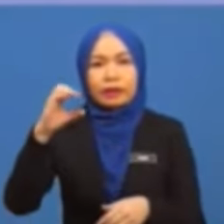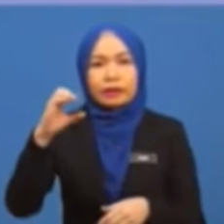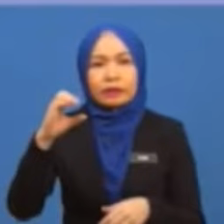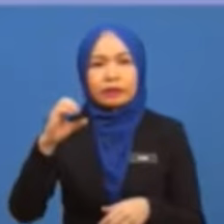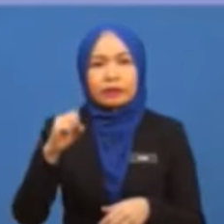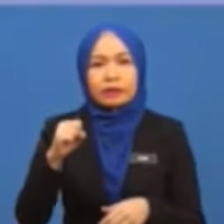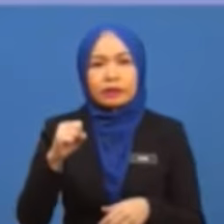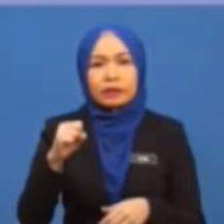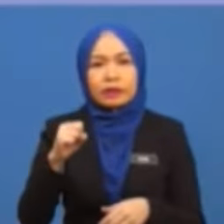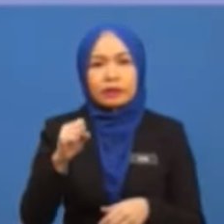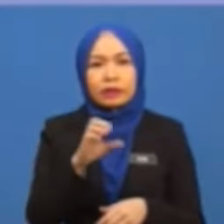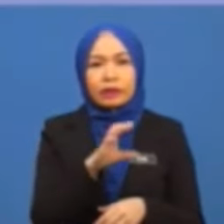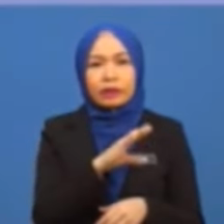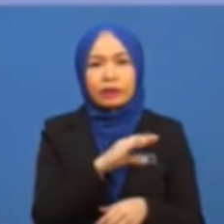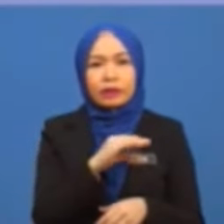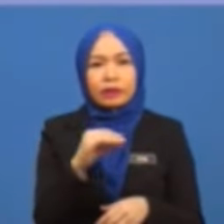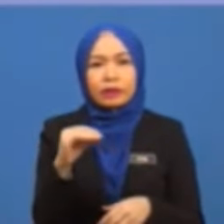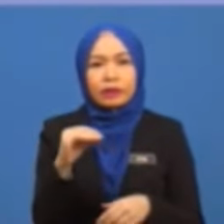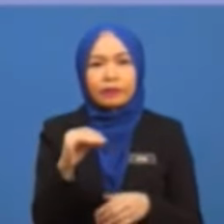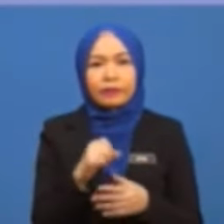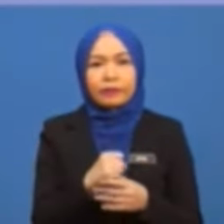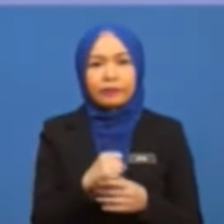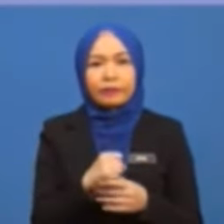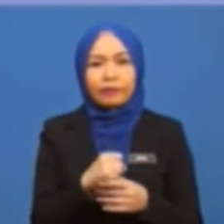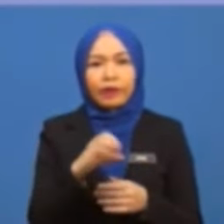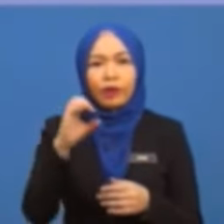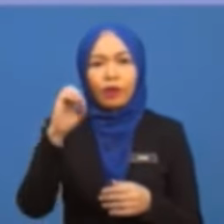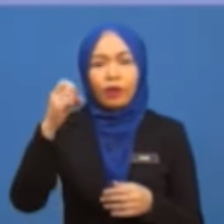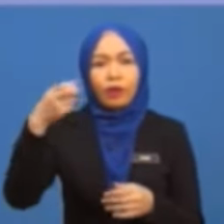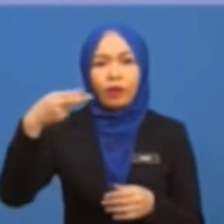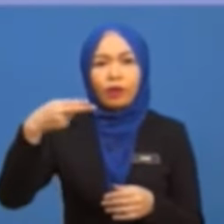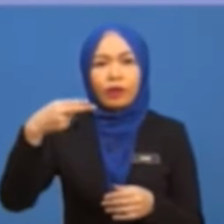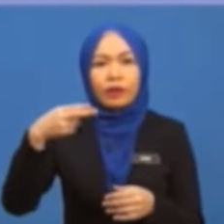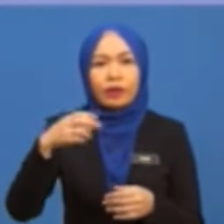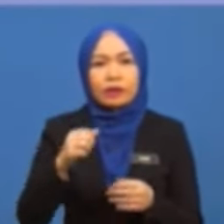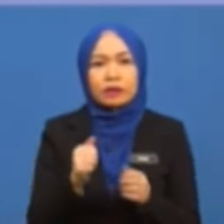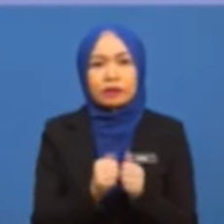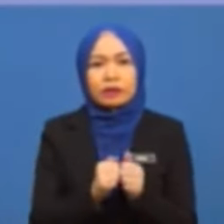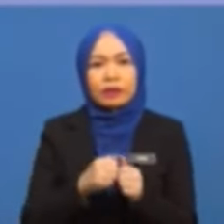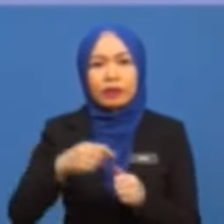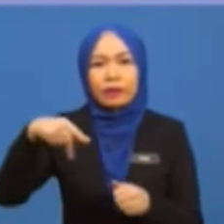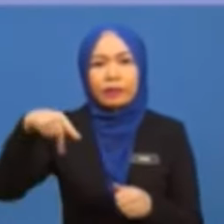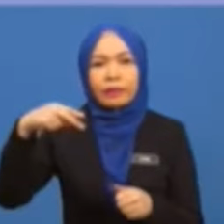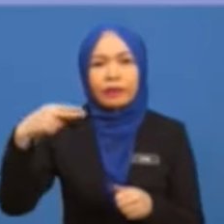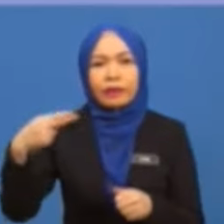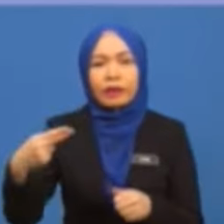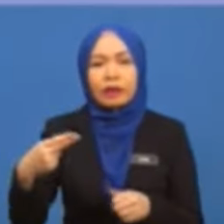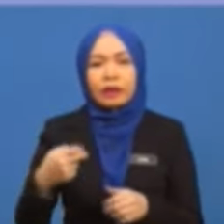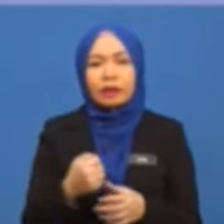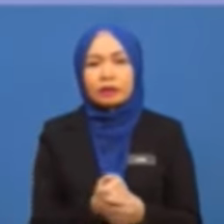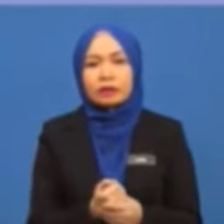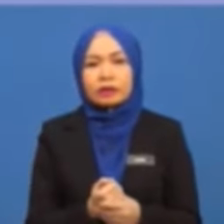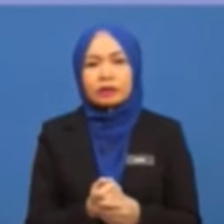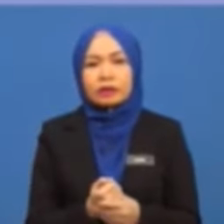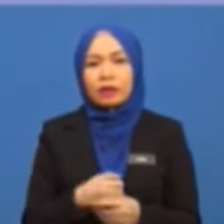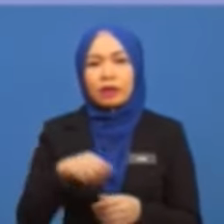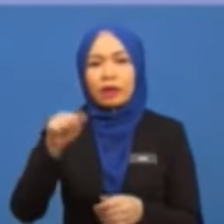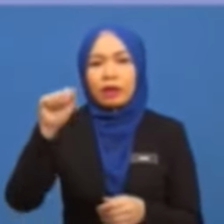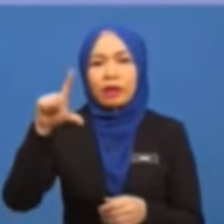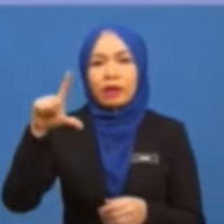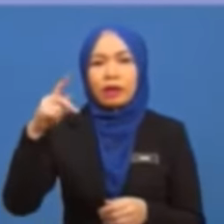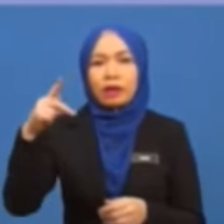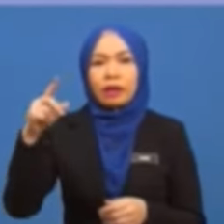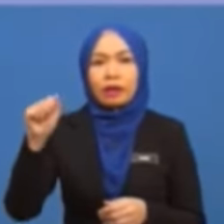Pernyataan masalah: adakah kepekatan ion hidroksida sesuatu alkali mempengaruhi nilai pH